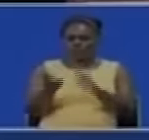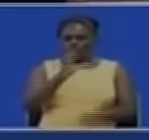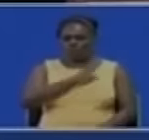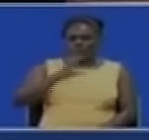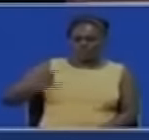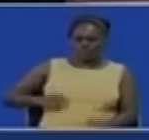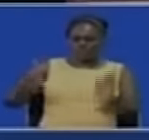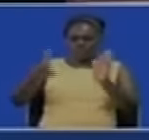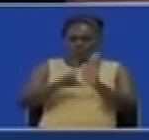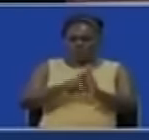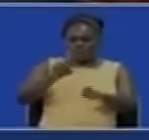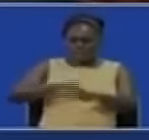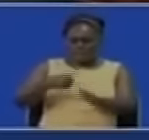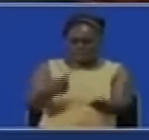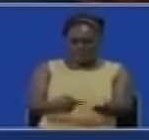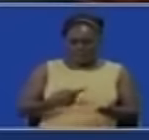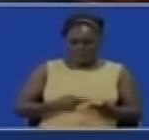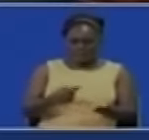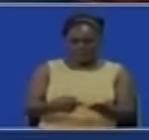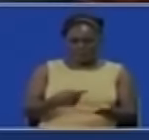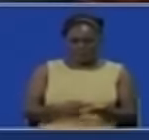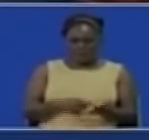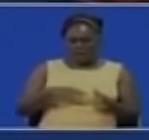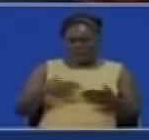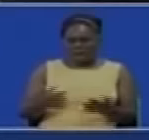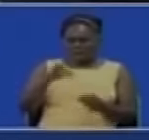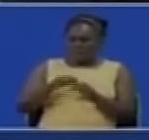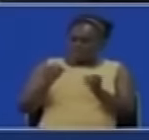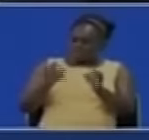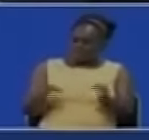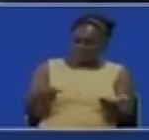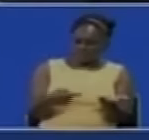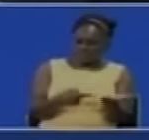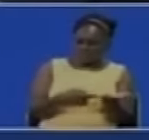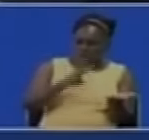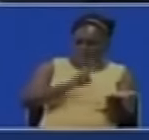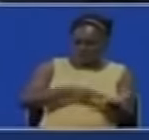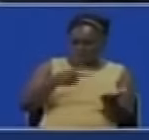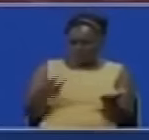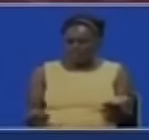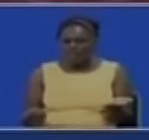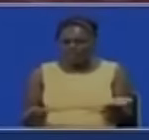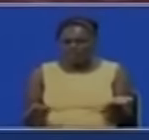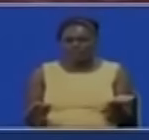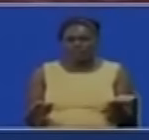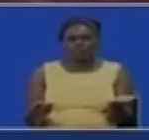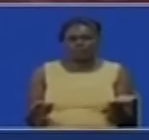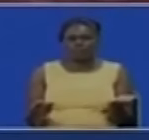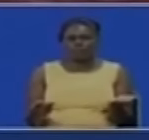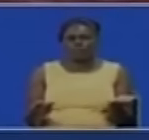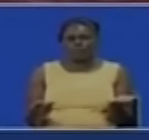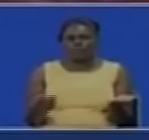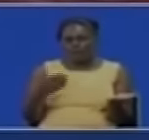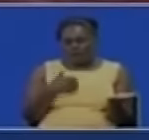seneti ya sheria katika mjadala wa njia mbadala ya kupiga kura iwapo njia ya kupiga kura ya dijitali itafeli. There can be